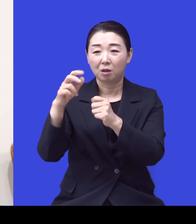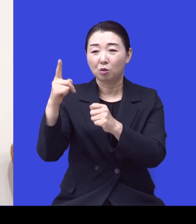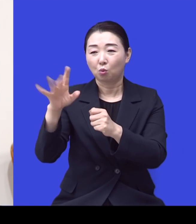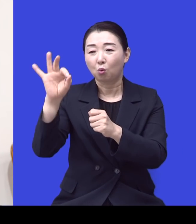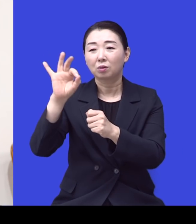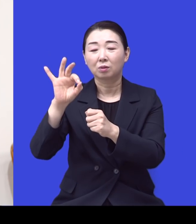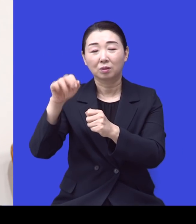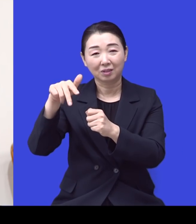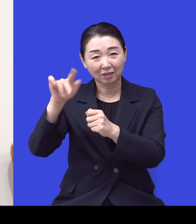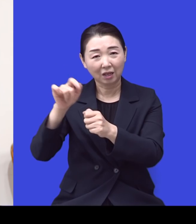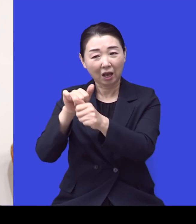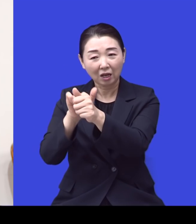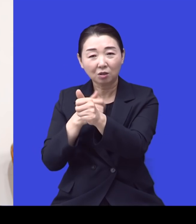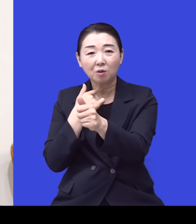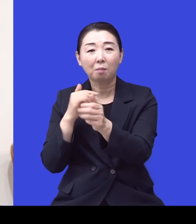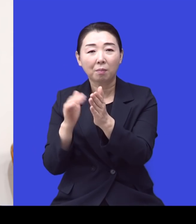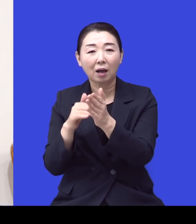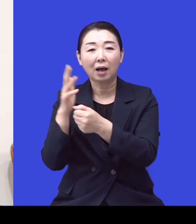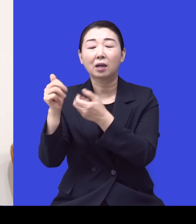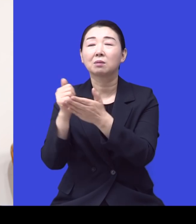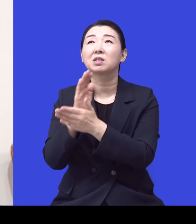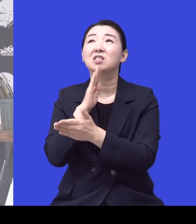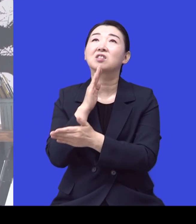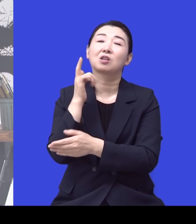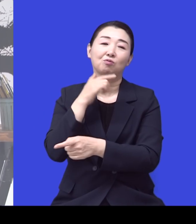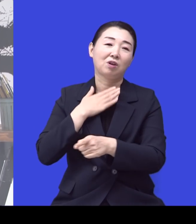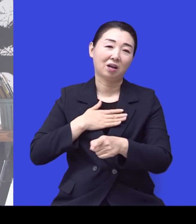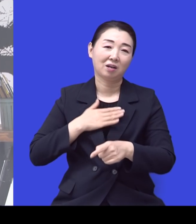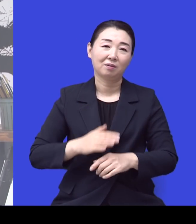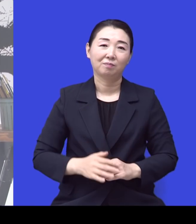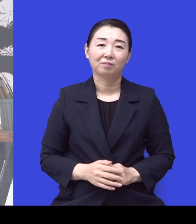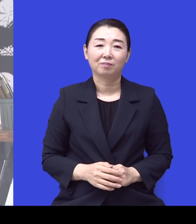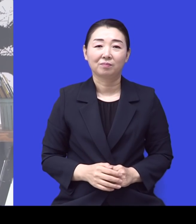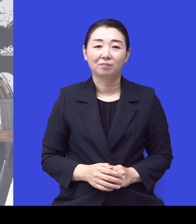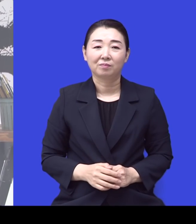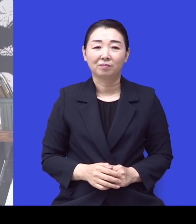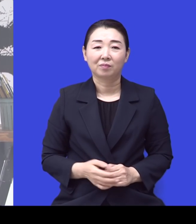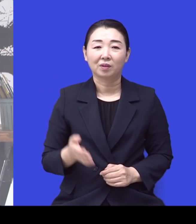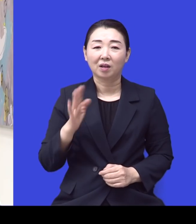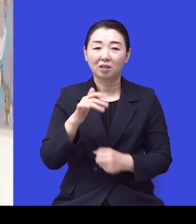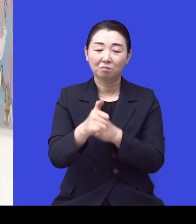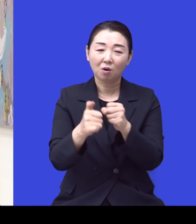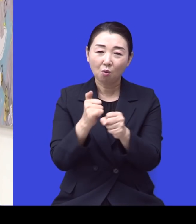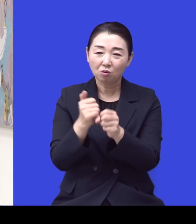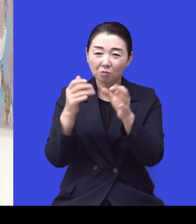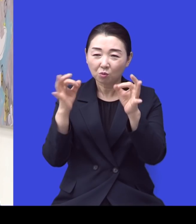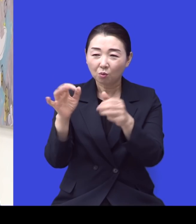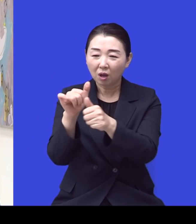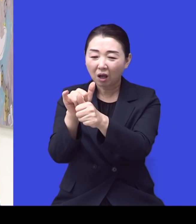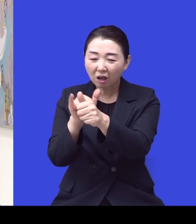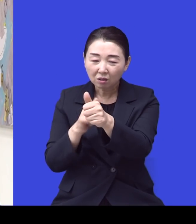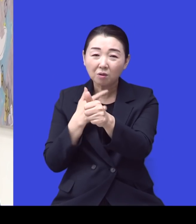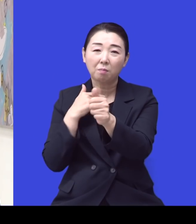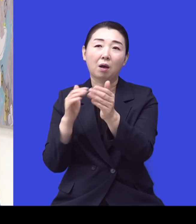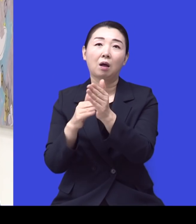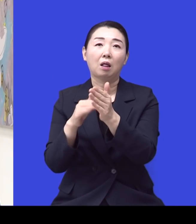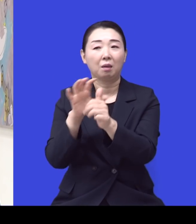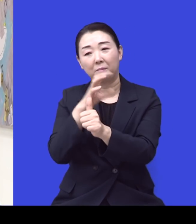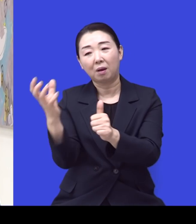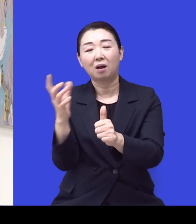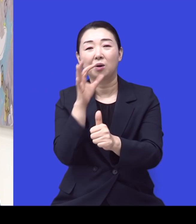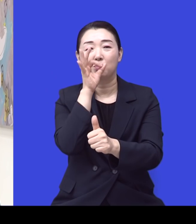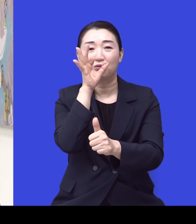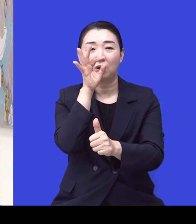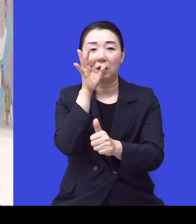섬겼던 분들도 하나님이 진짜인 줄 알더라고요. 근데 50년 동안 섬기니까 이거를 벗어나질 못하는 거예요. 그렇죠.